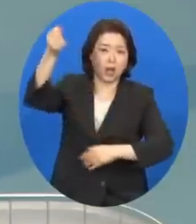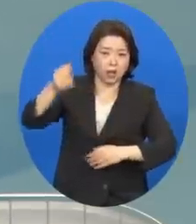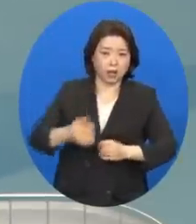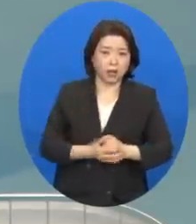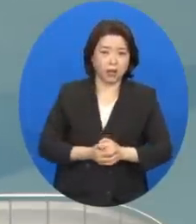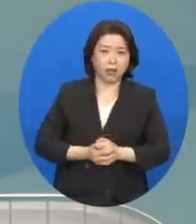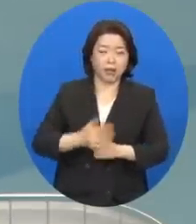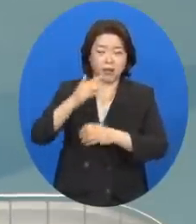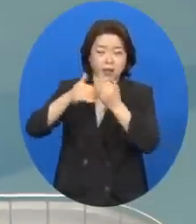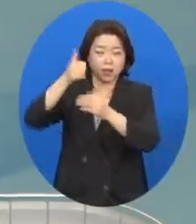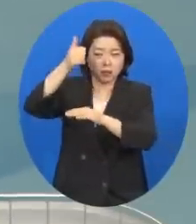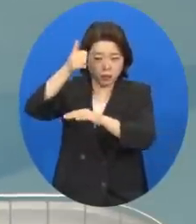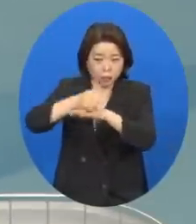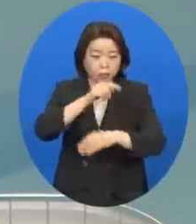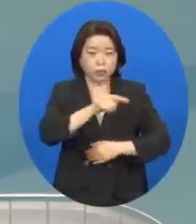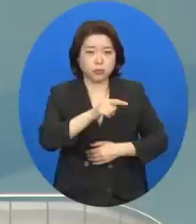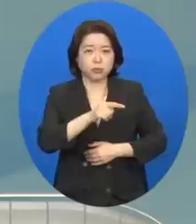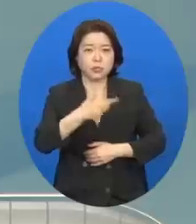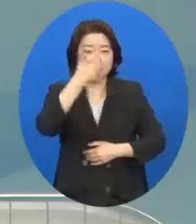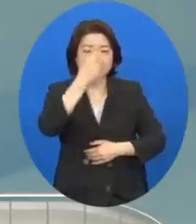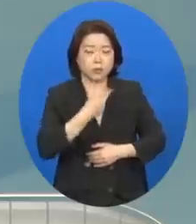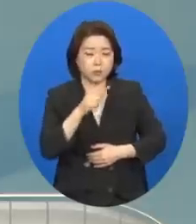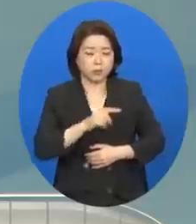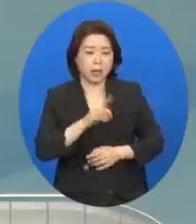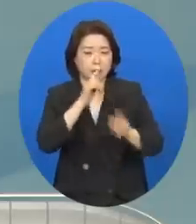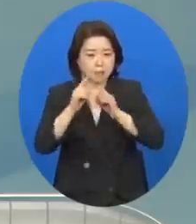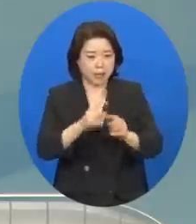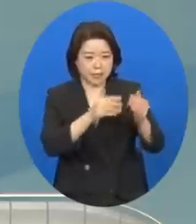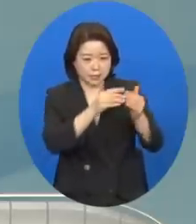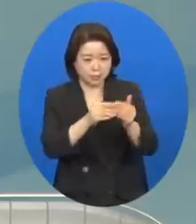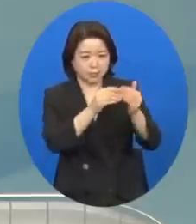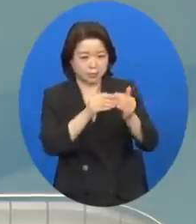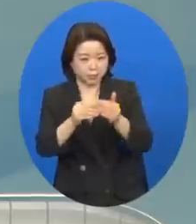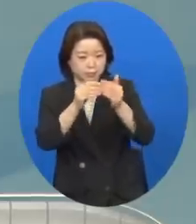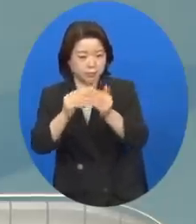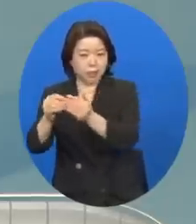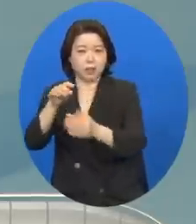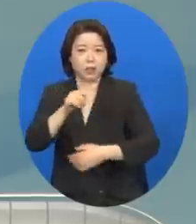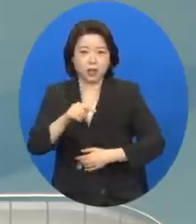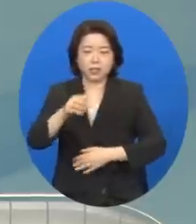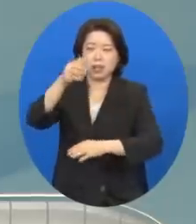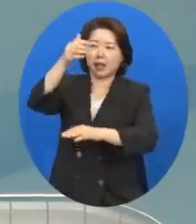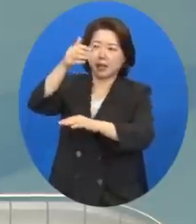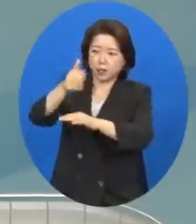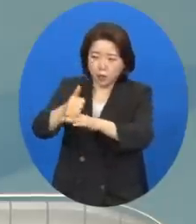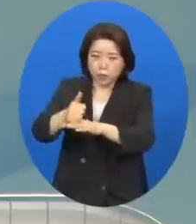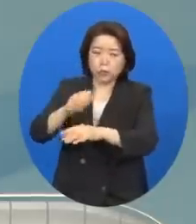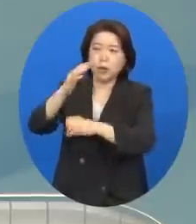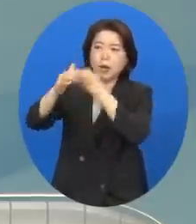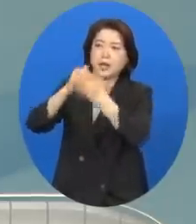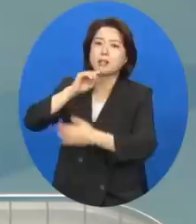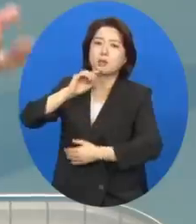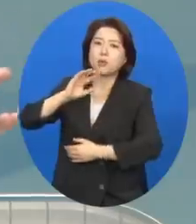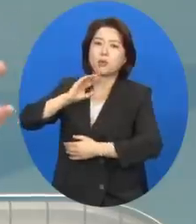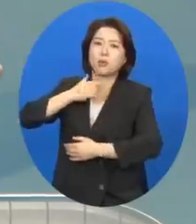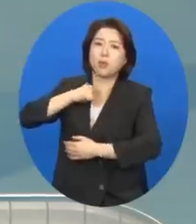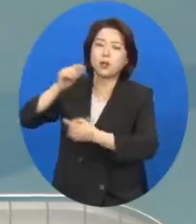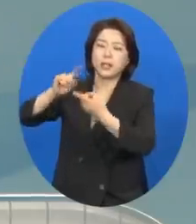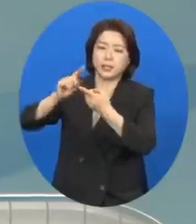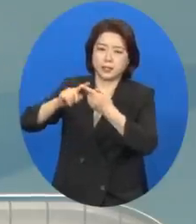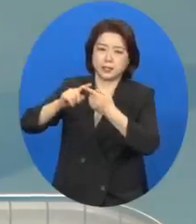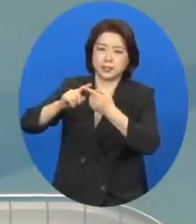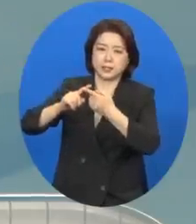하나님이 결국은 요셉 말씀으로 계속 이끌어 가시니까 하나님이 원하는 정말 요셉의